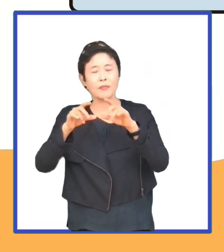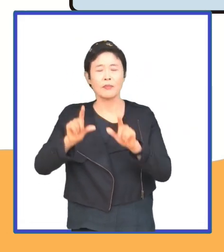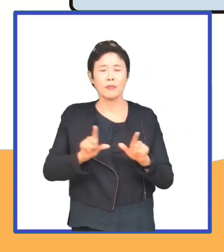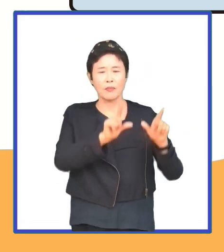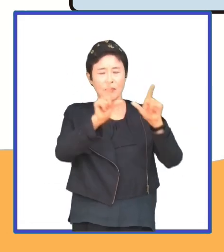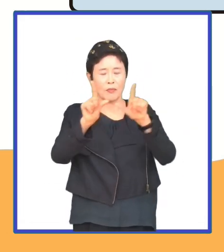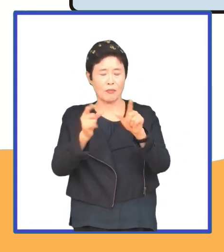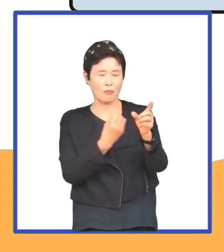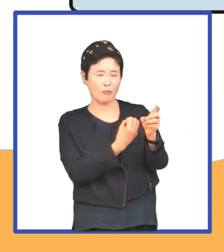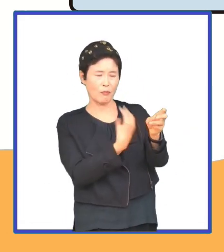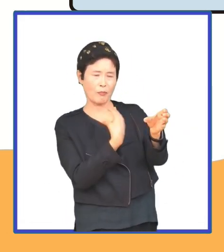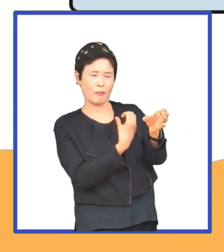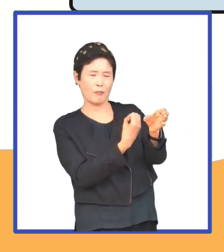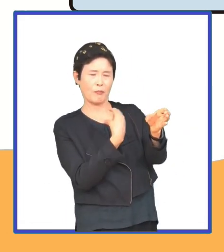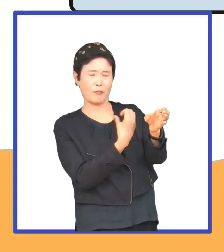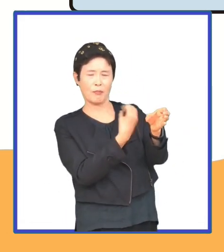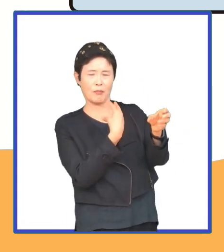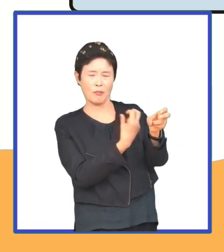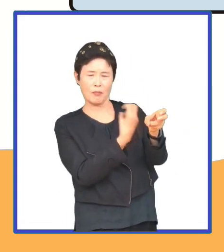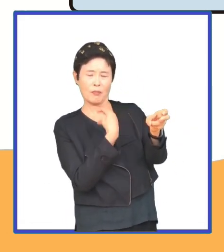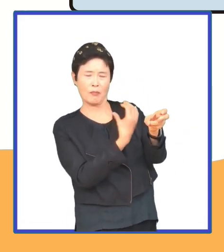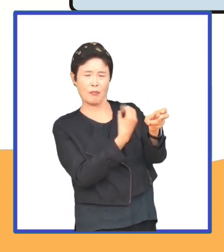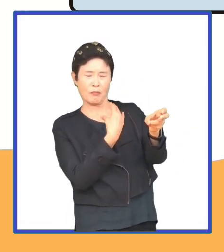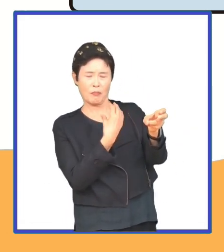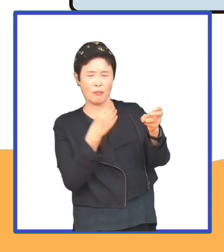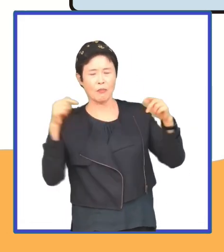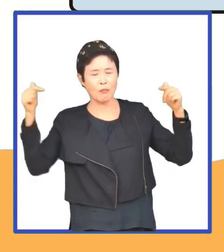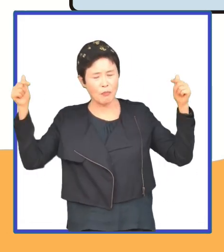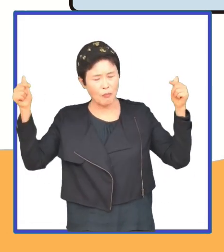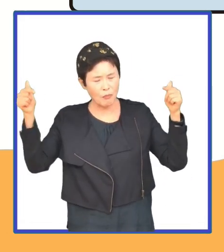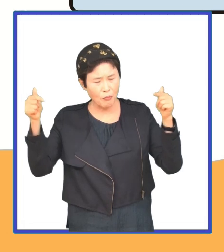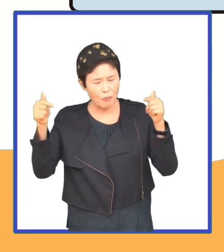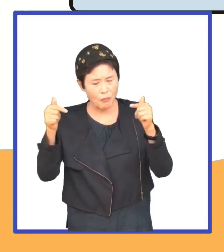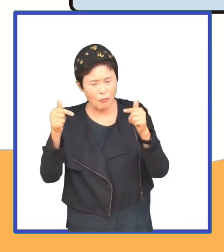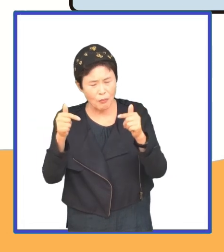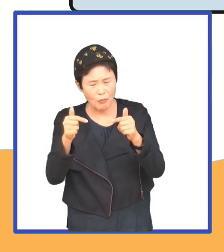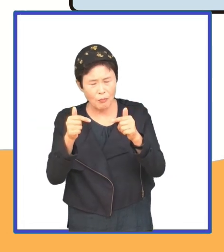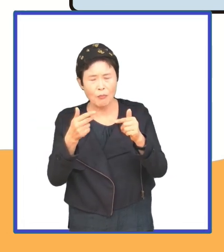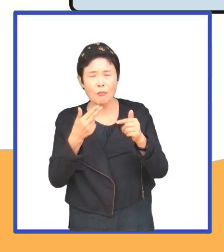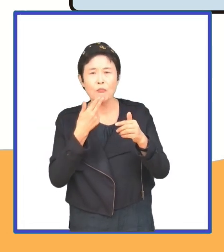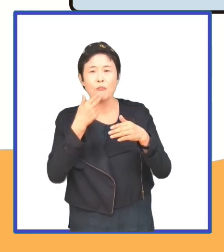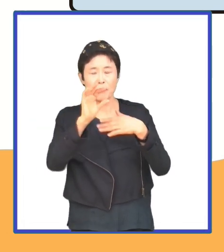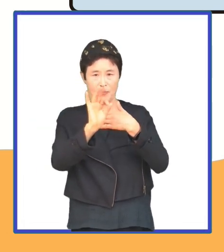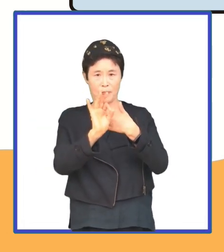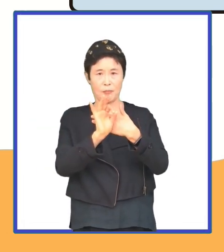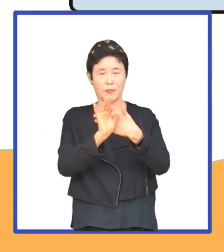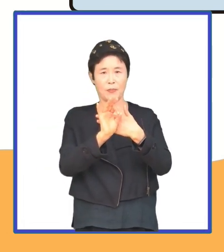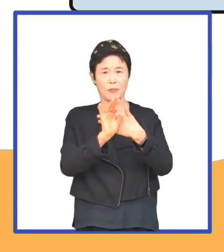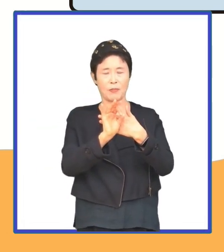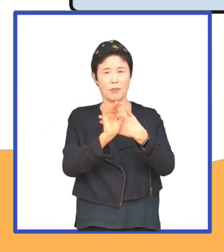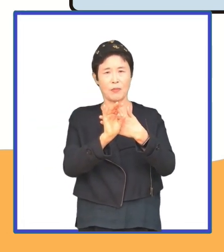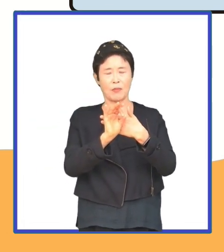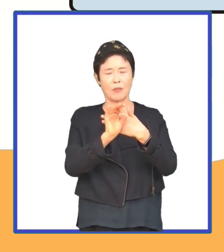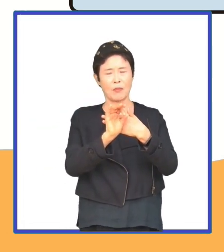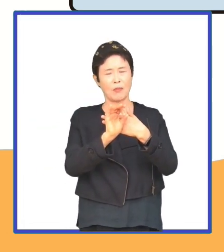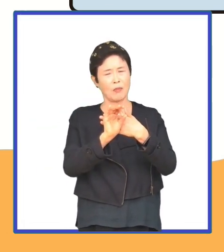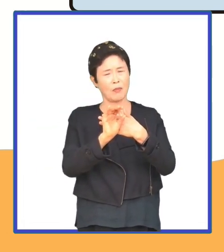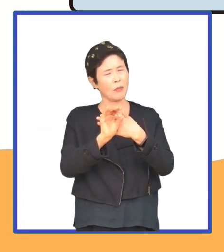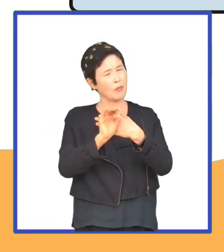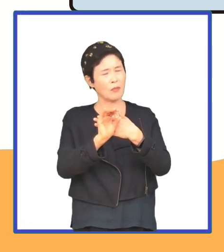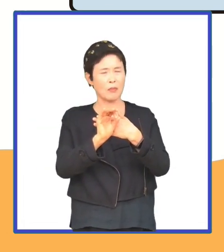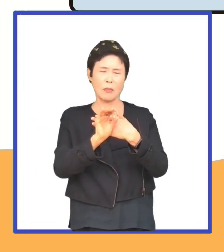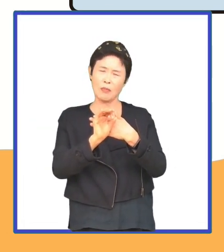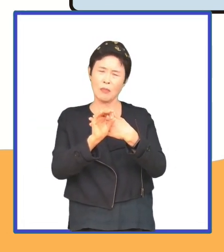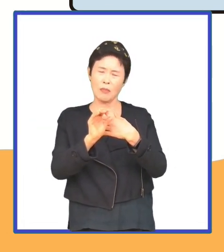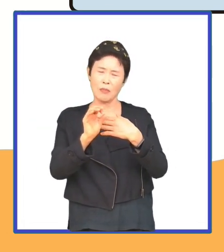온실가스의 배출량이 지금 수준에서 크게 변화가 없다면 이번 세기 중반까지 북극의 온도가